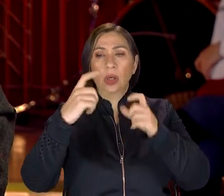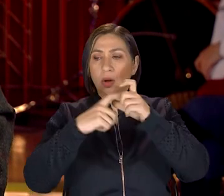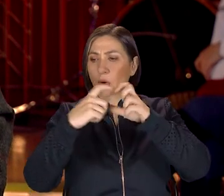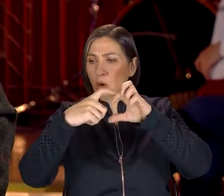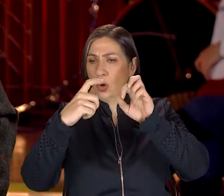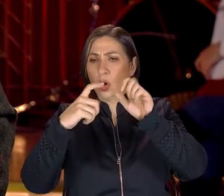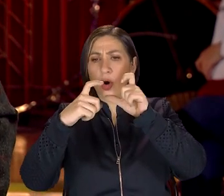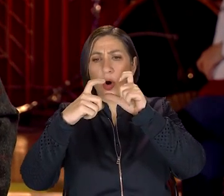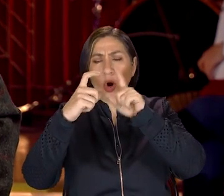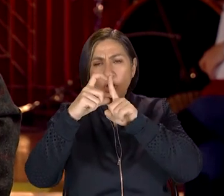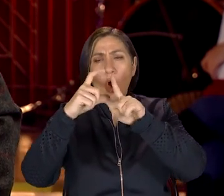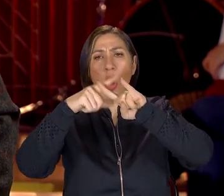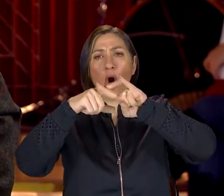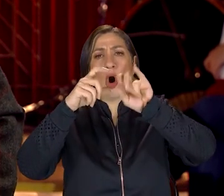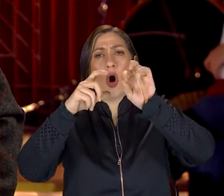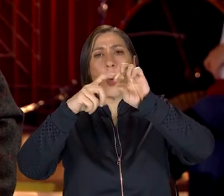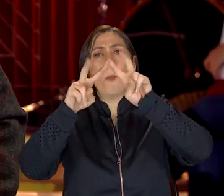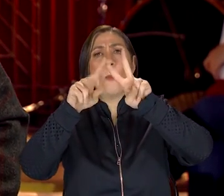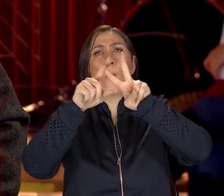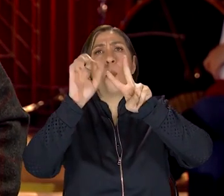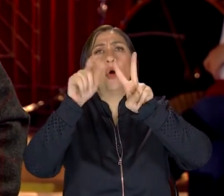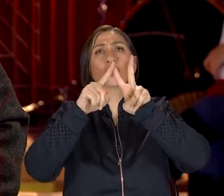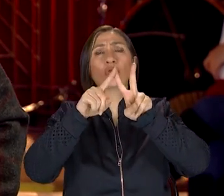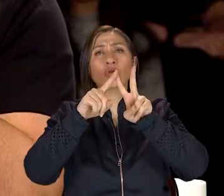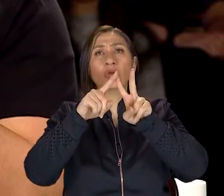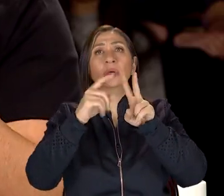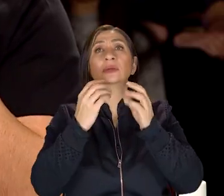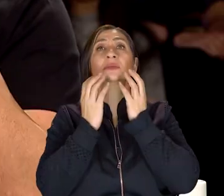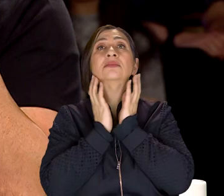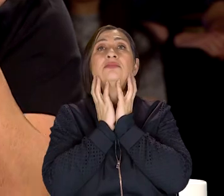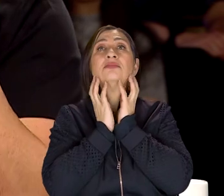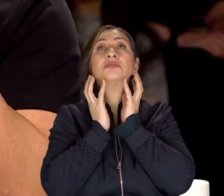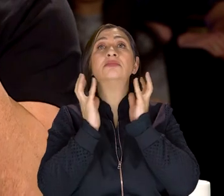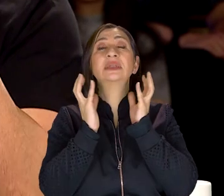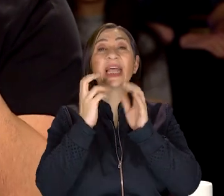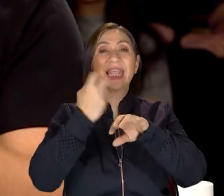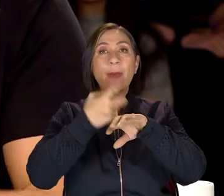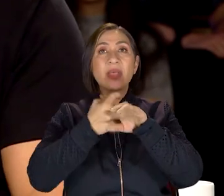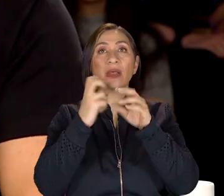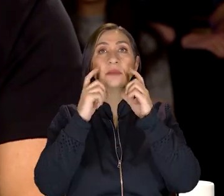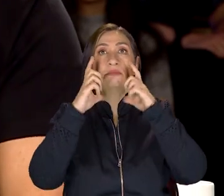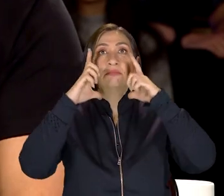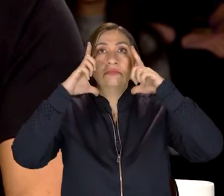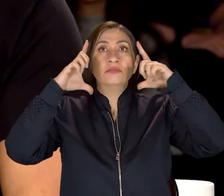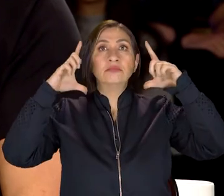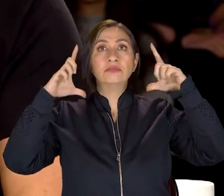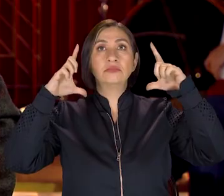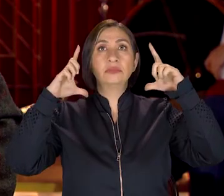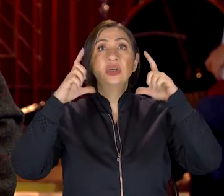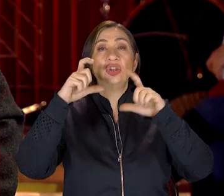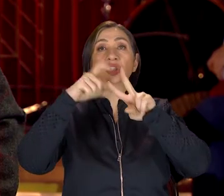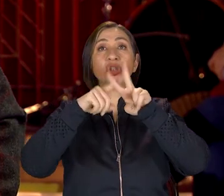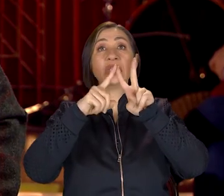gün. Bu growth hormon Shrek sendromu yaratıyor. Evet, çeneler büyür, kemik yapısı büyür, yüz büyür. Evet. Ben Can